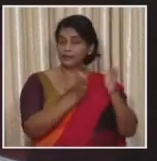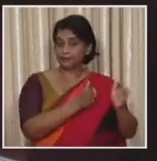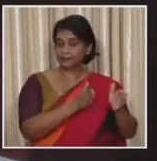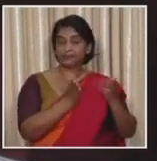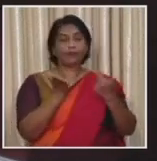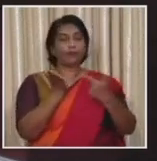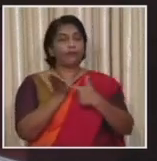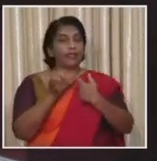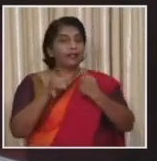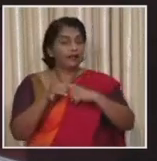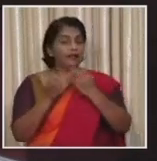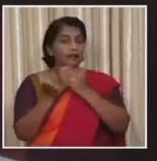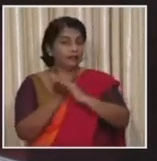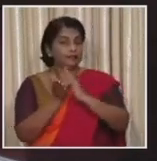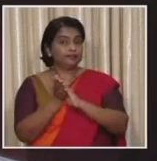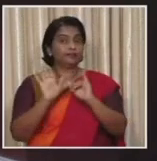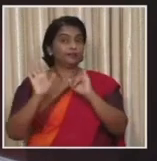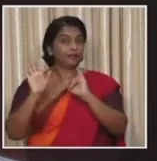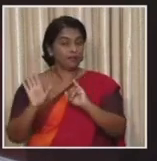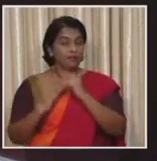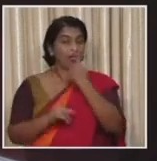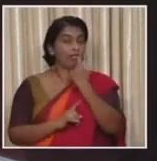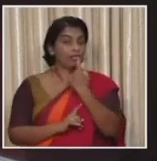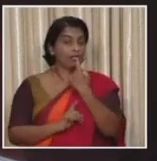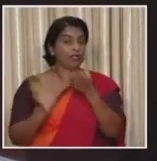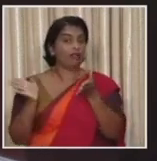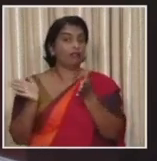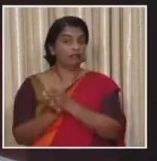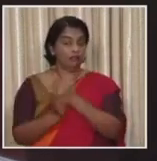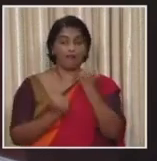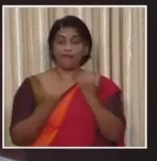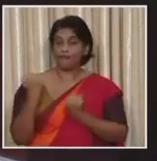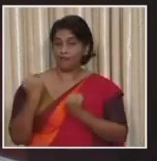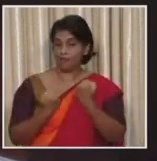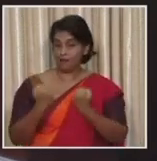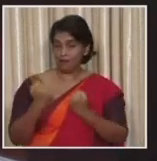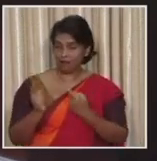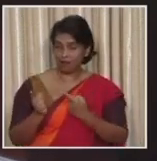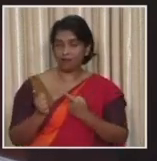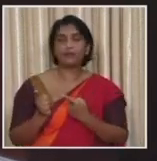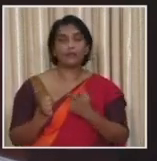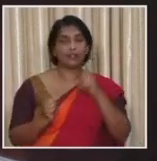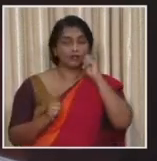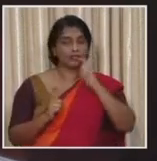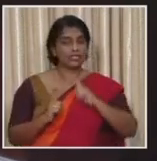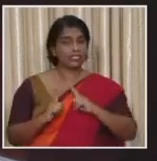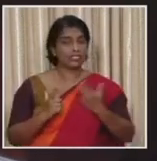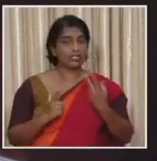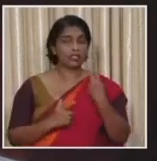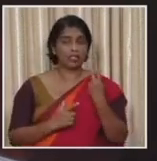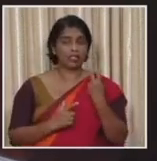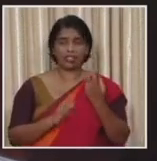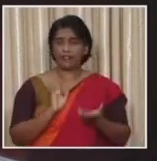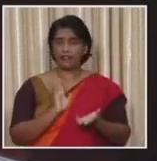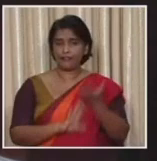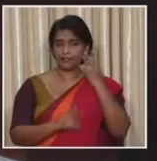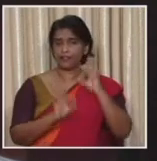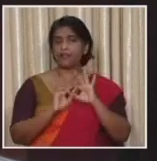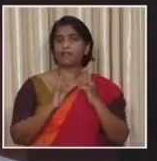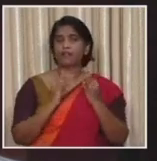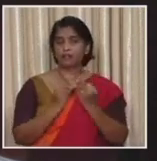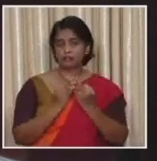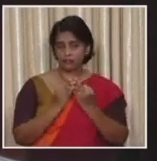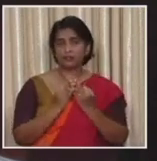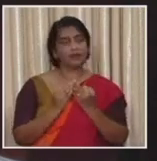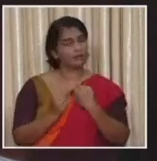සේවා 6ක් 1000ක වාහන. එතකොට ජන ජීවිත 2000කට වැඩි පවුල් ප්‍රමාණයක්.